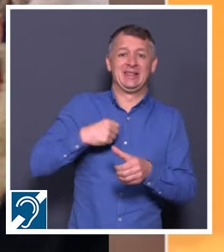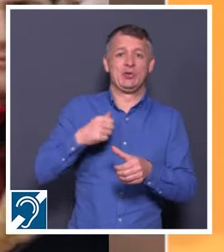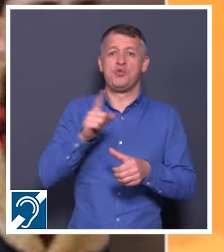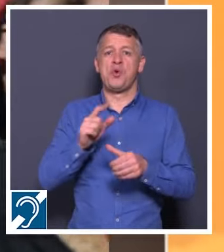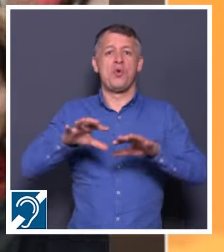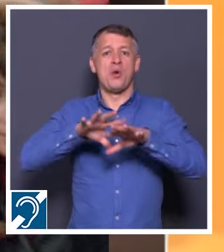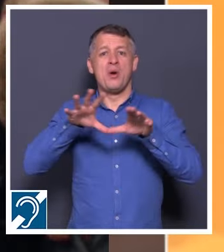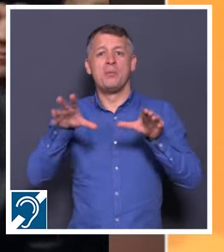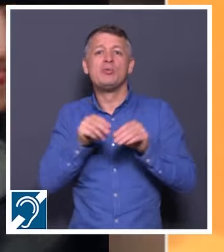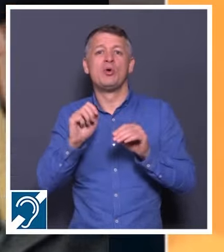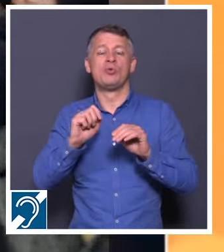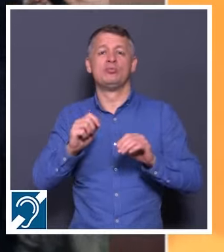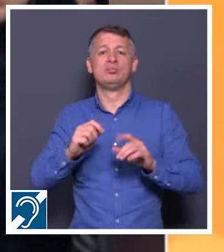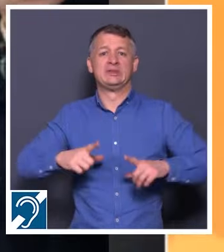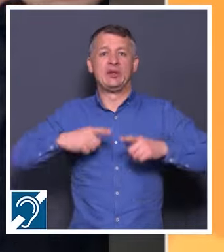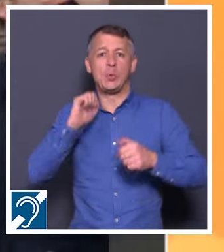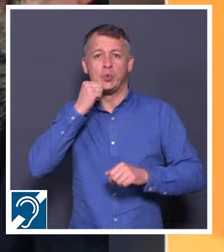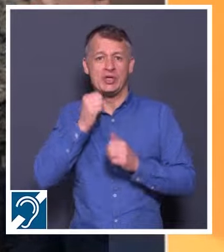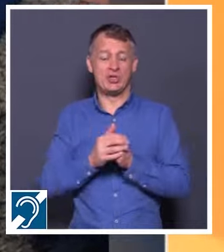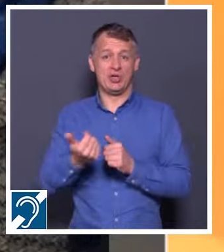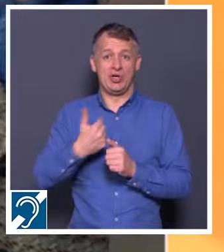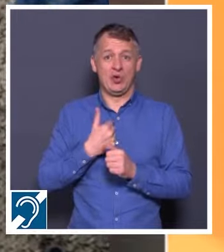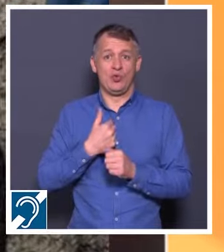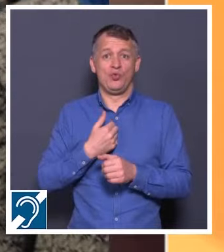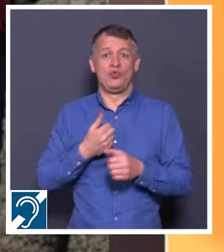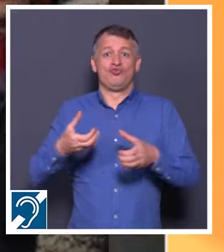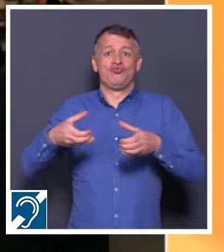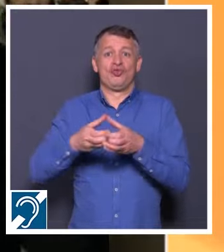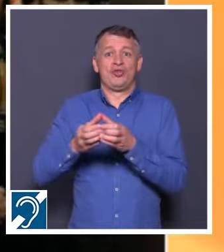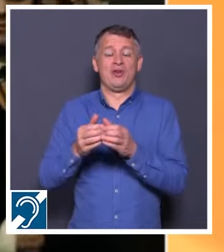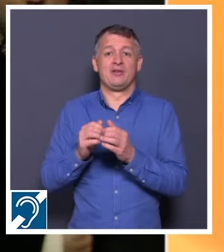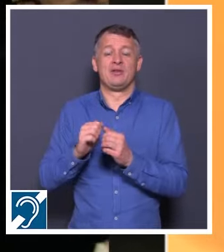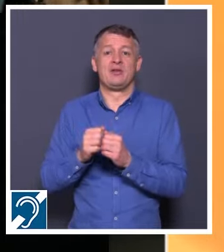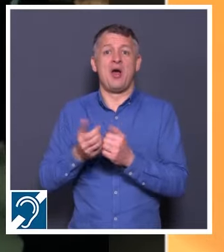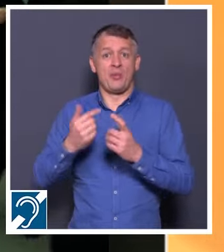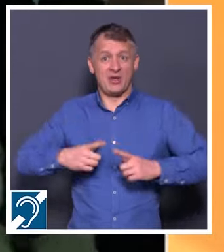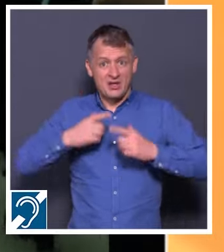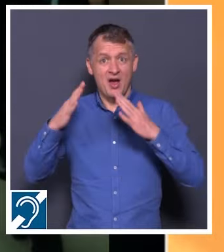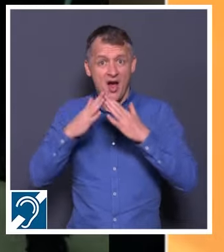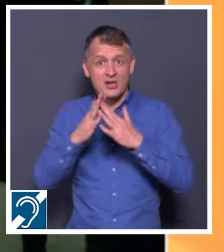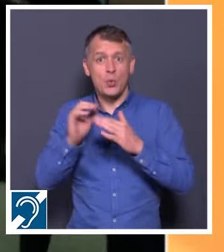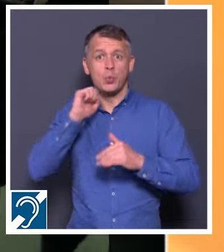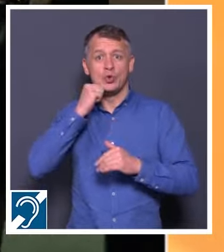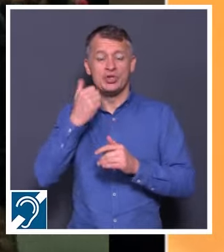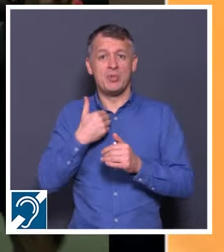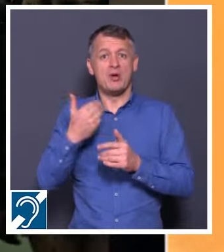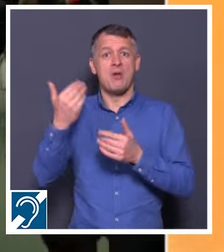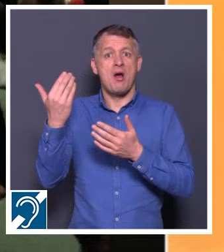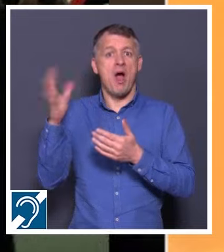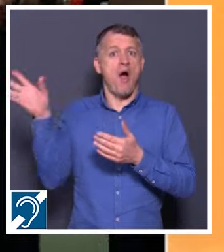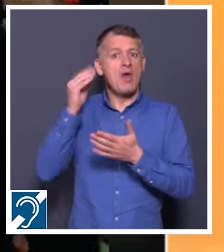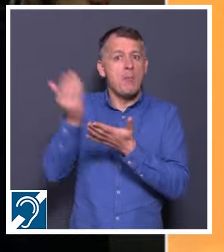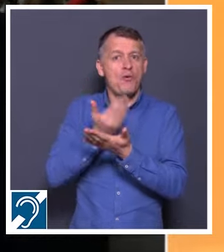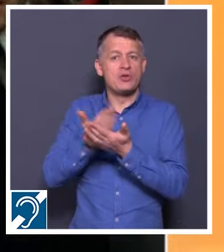familiilor noastre s-a schimbat. Eu fac parte dintr-o generație care am trăit în casă cu bunicii. Aflam povești de pe vremea regilor